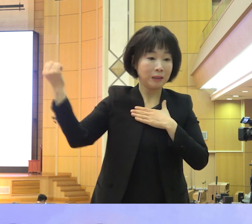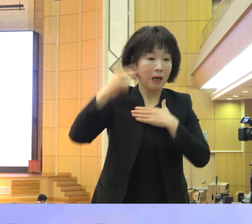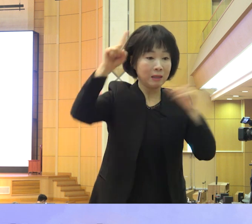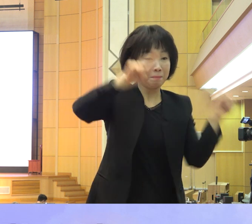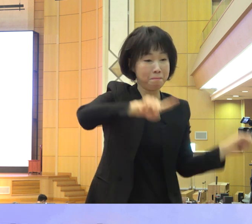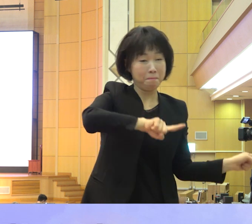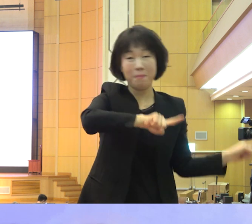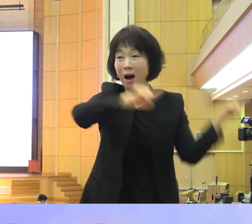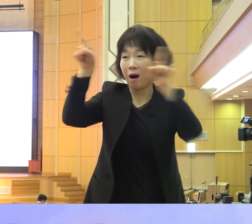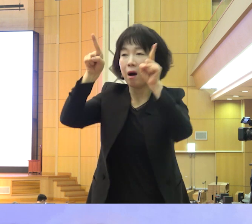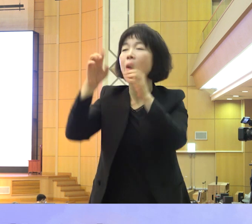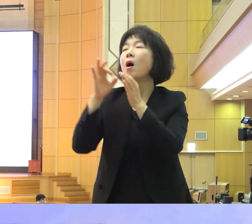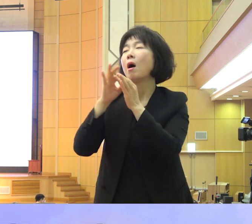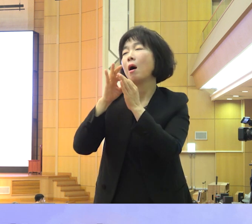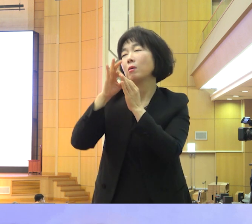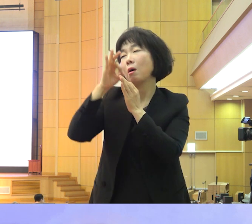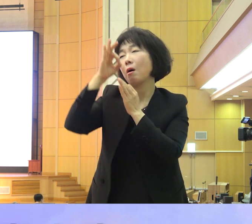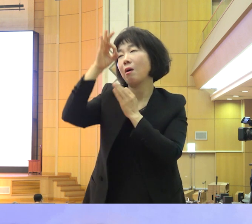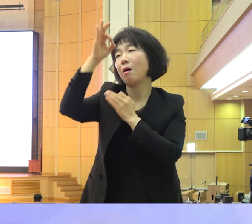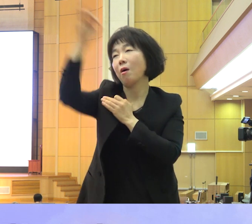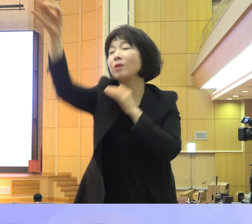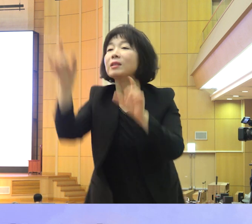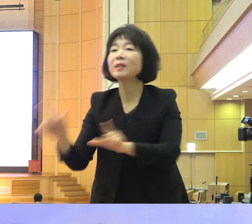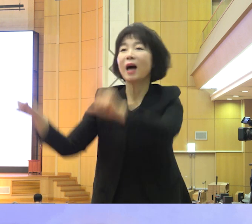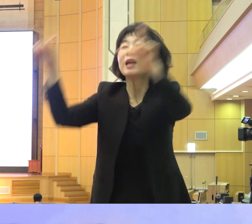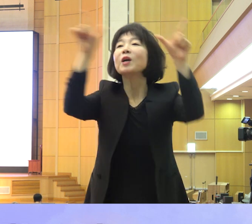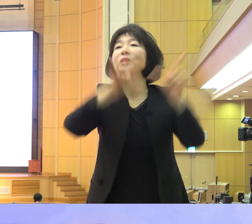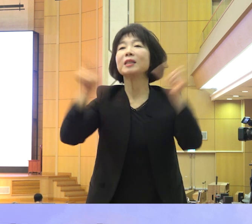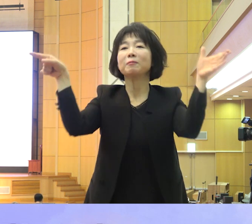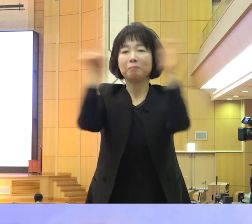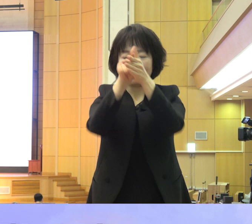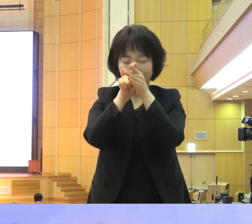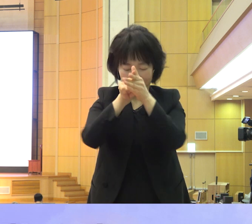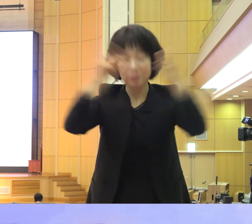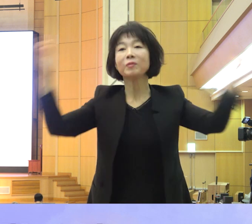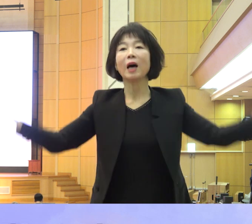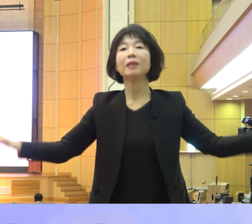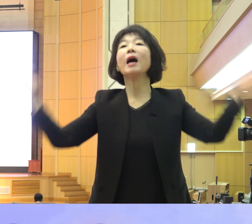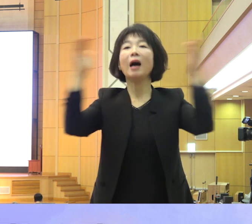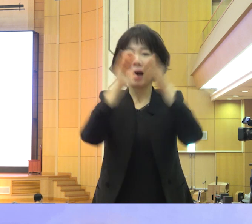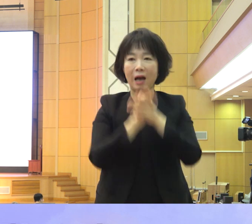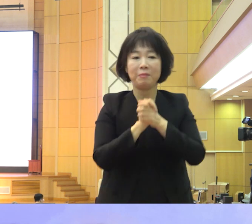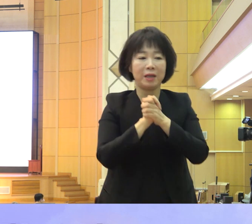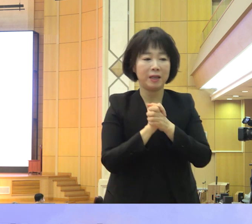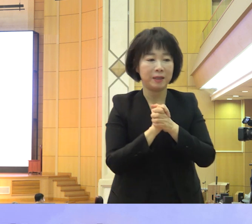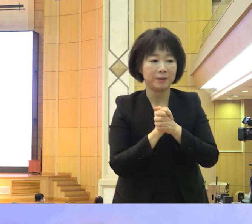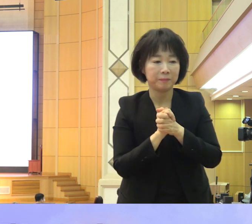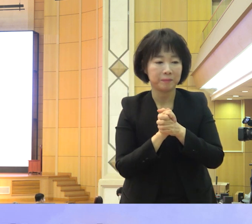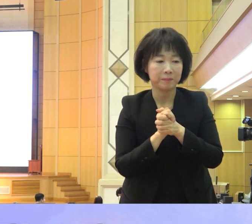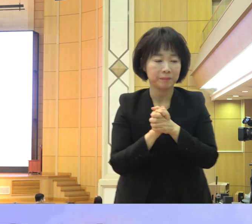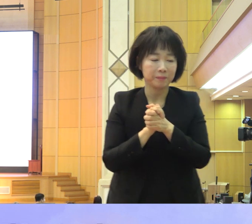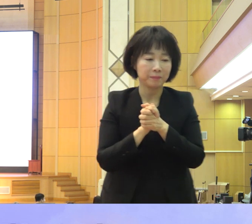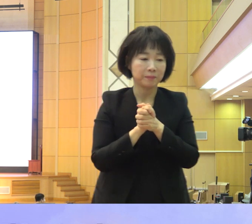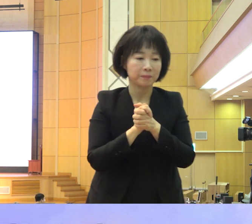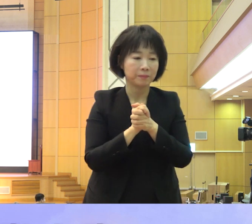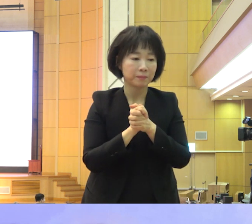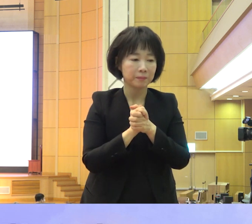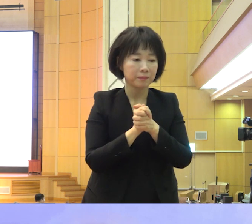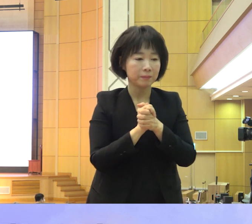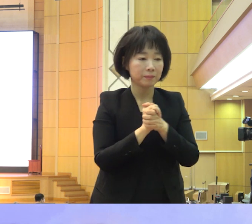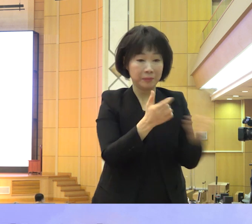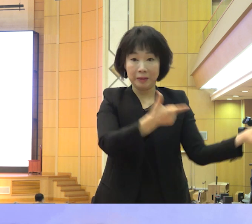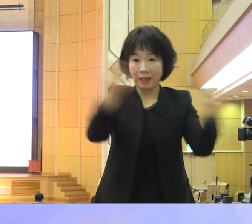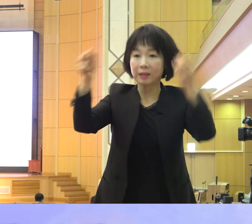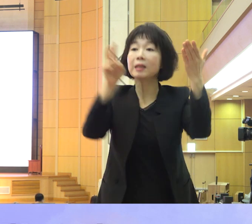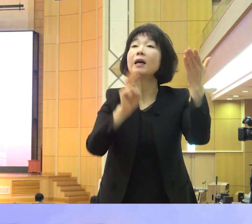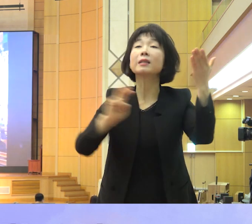것과 몸이 다시 사는 것과 영원히 사는 것을 믿사옵나이다. 아멘.